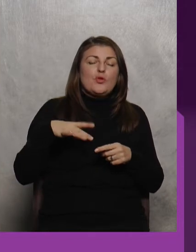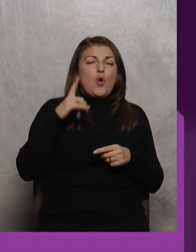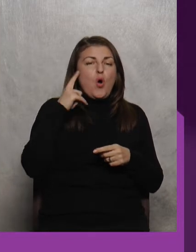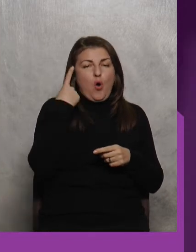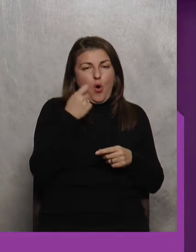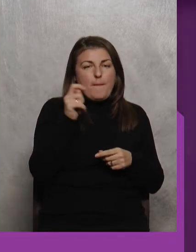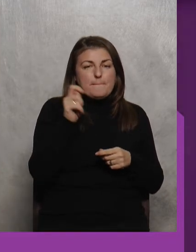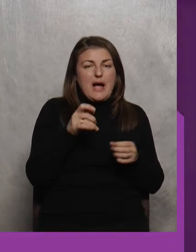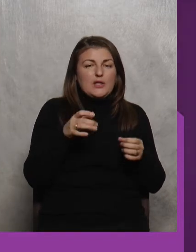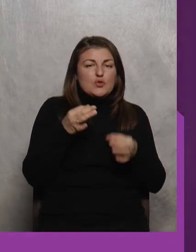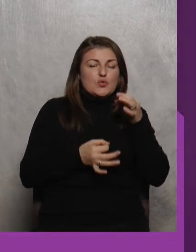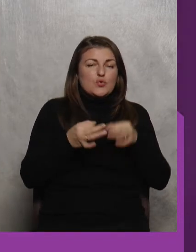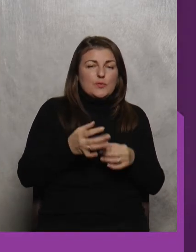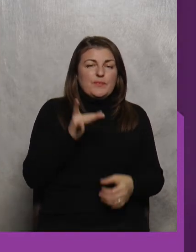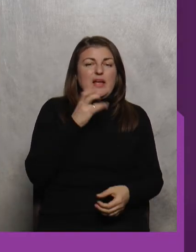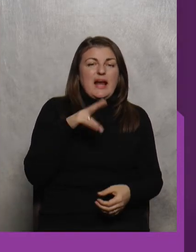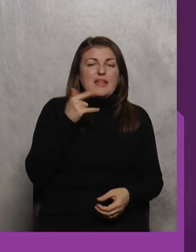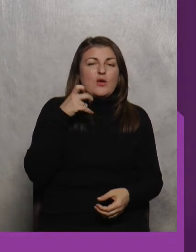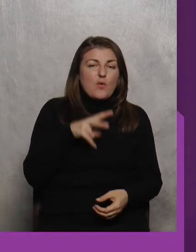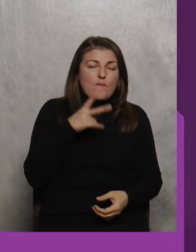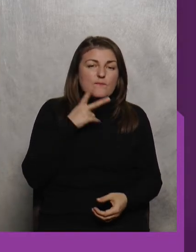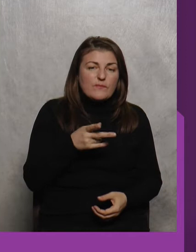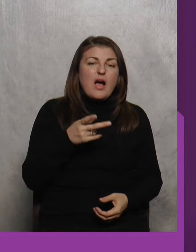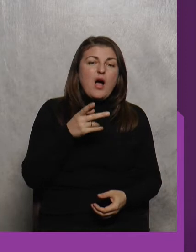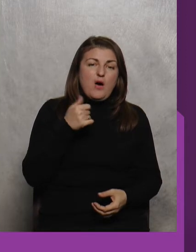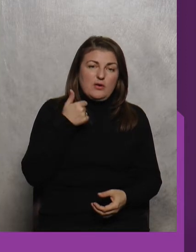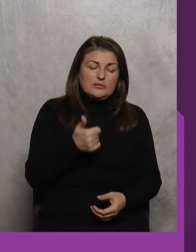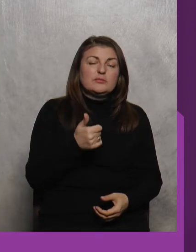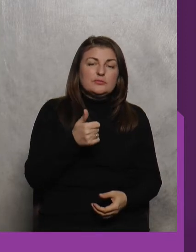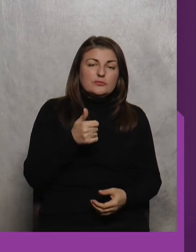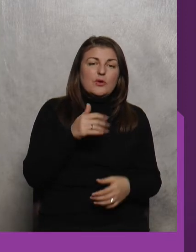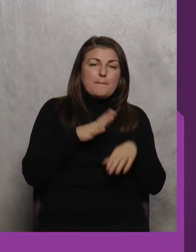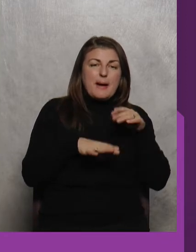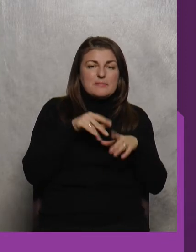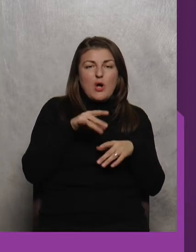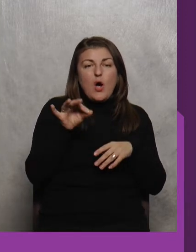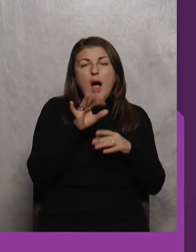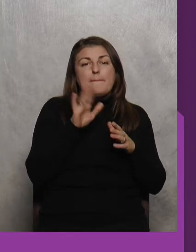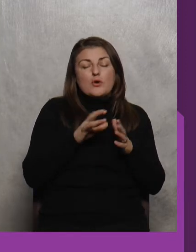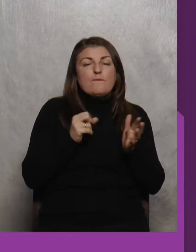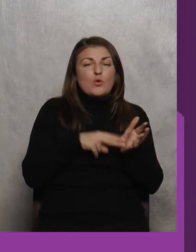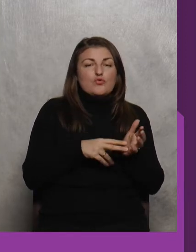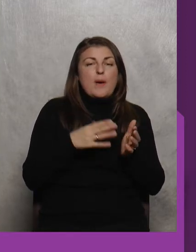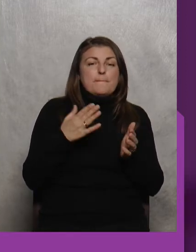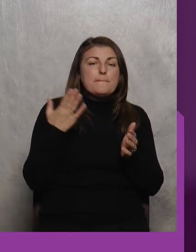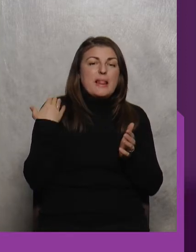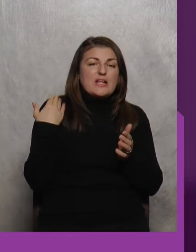команди судді. Ready go, відповідно, гарно пішов пальцями Олександр, потім включив